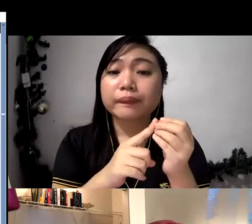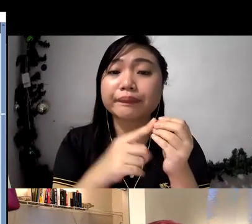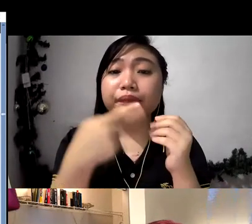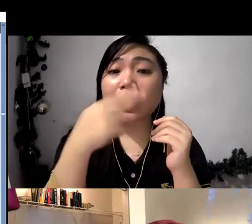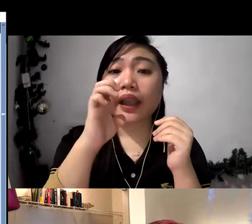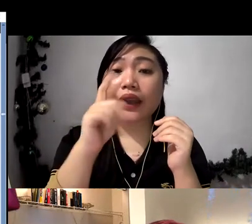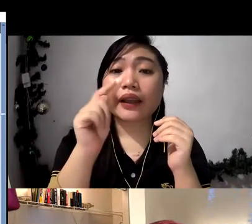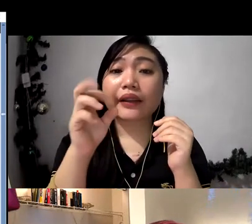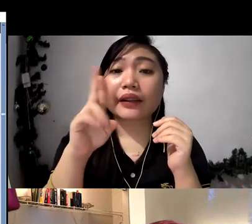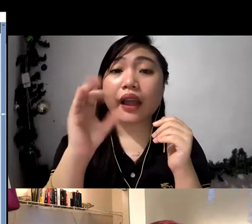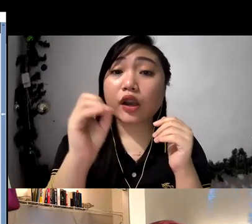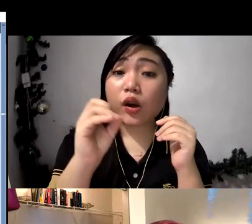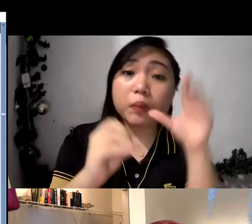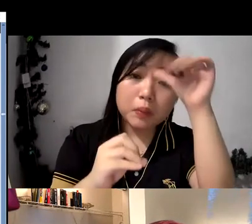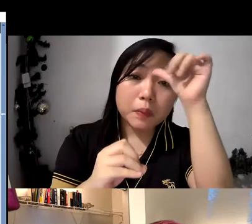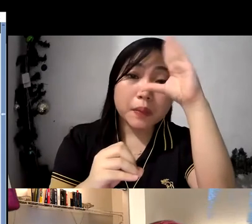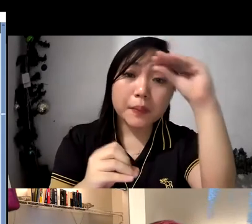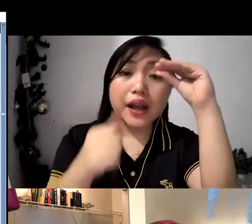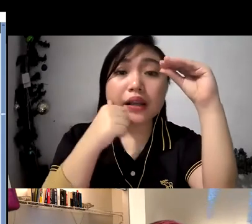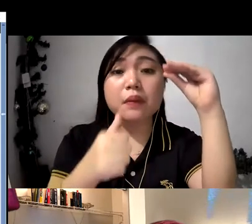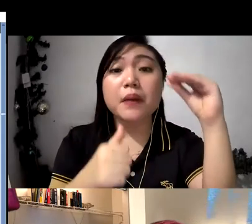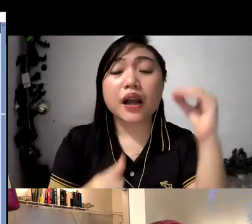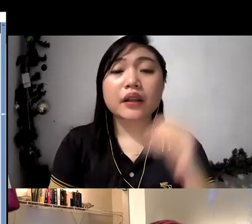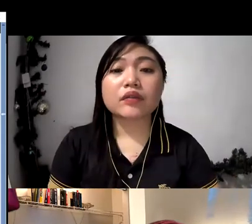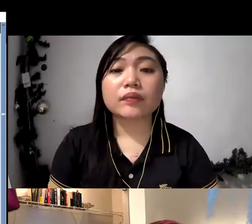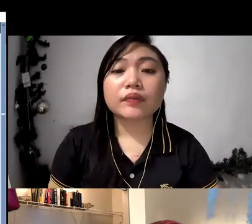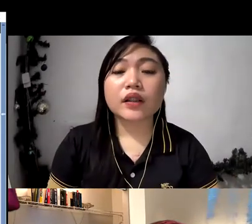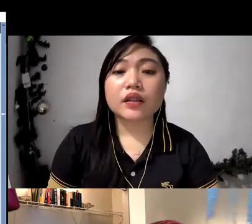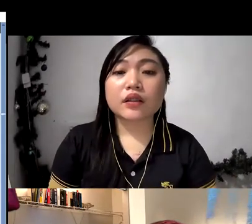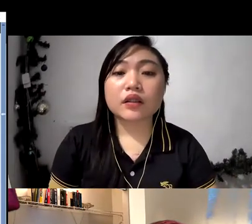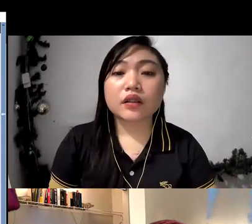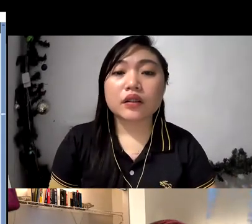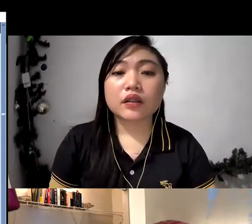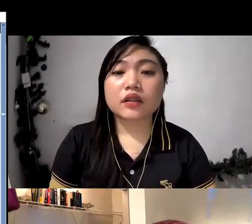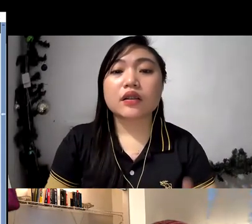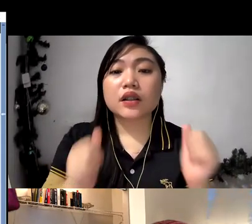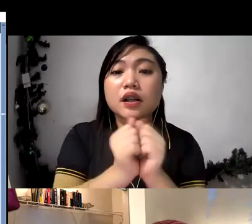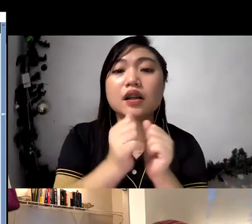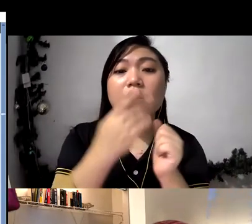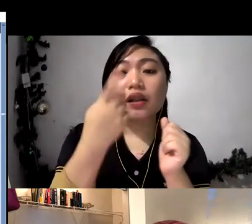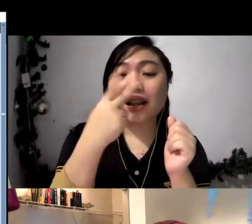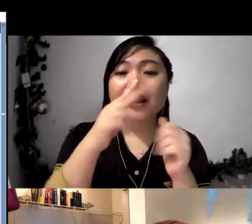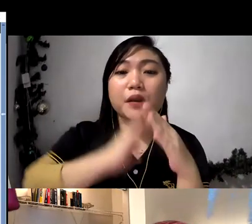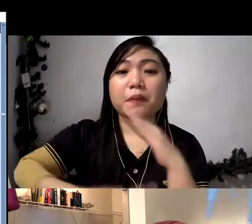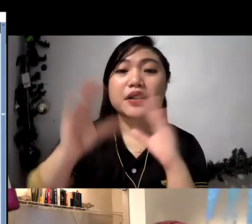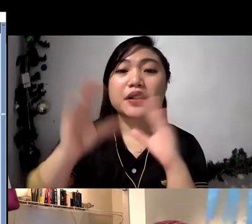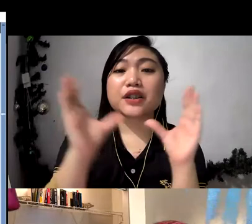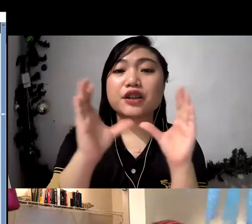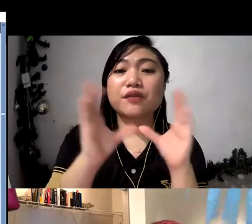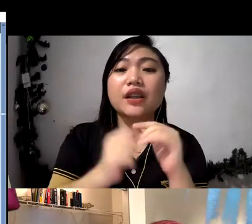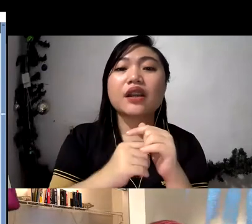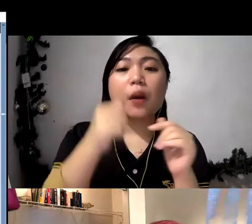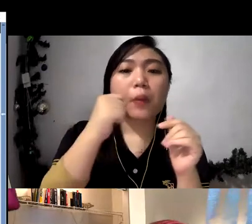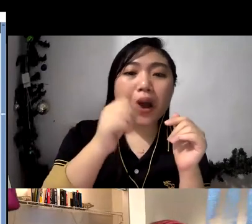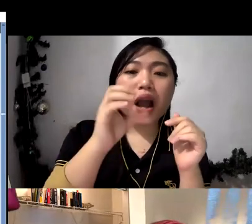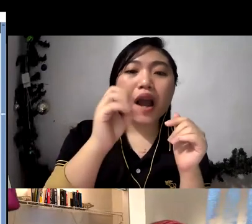ay lalaki-babae, at para ma-consider tayo sa ating mga authenticated birth certificate, no, ilalagay natin babae o